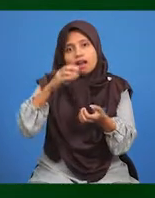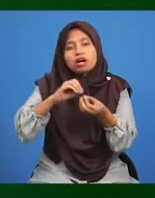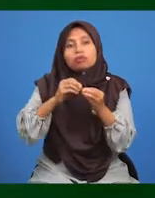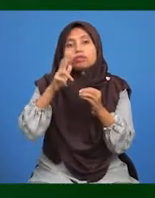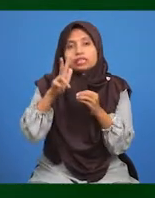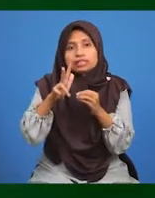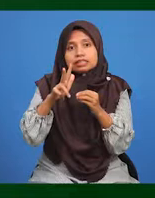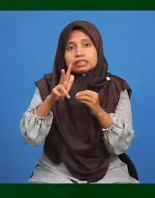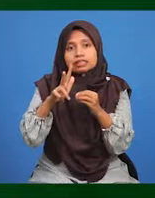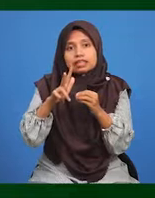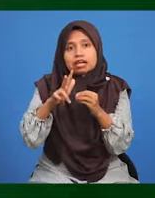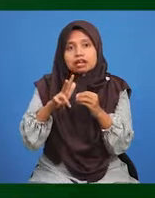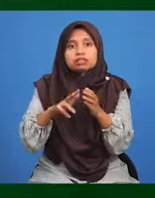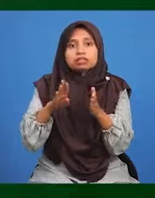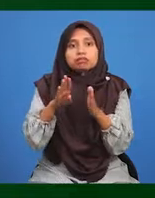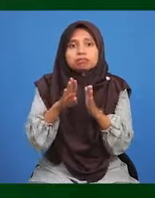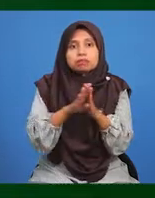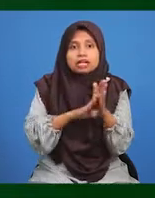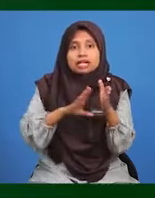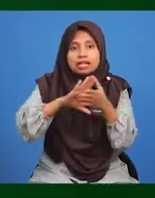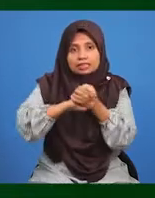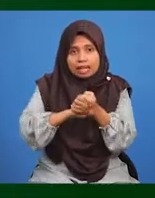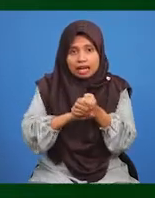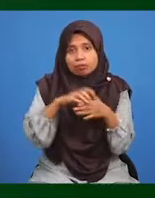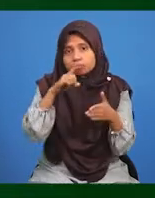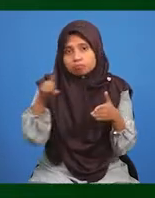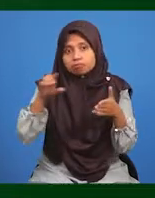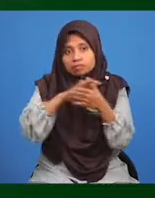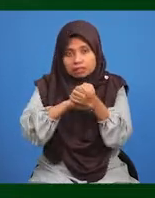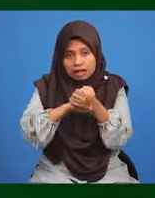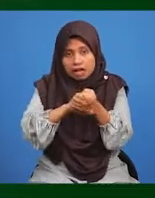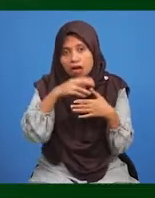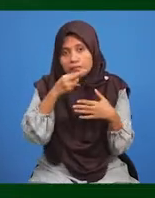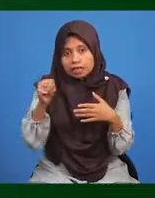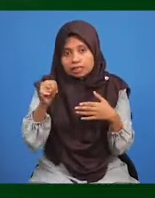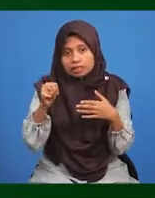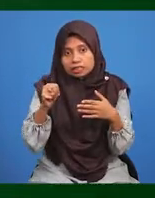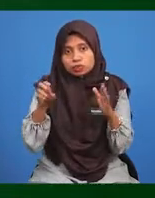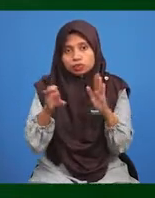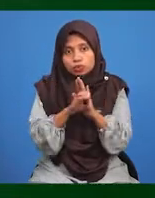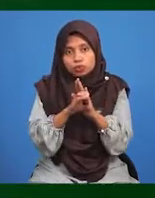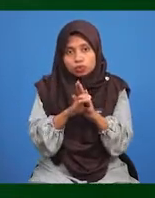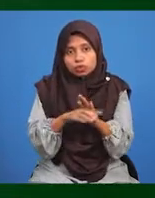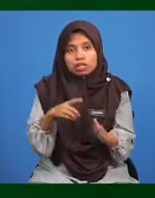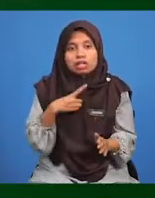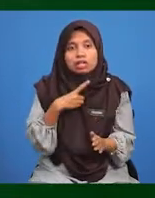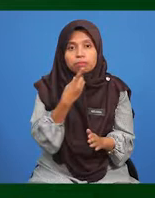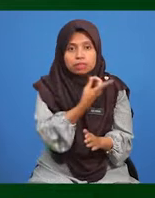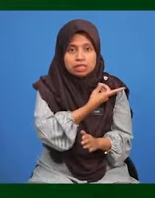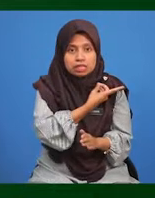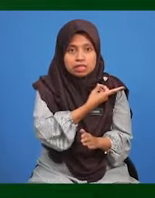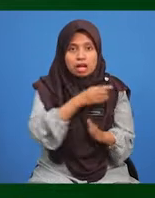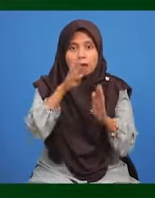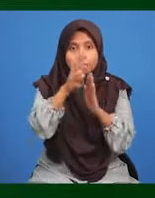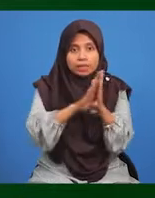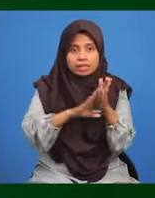Perkataan ketiga pula ialah bersalam-salaman. Contoh ayatnya ialah kami